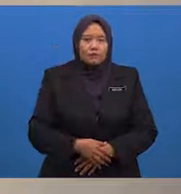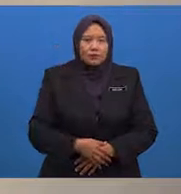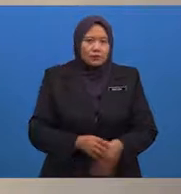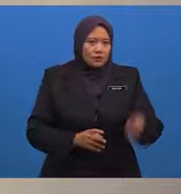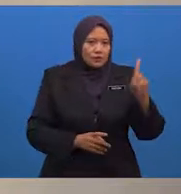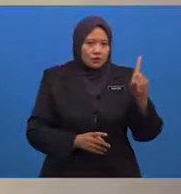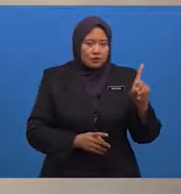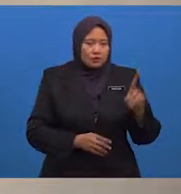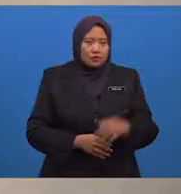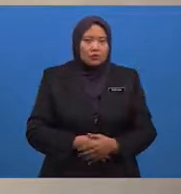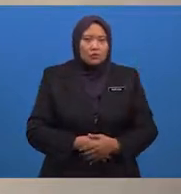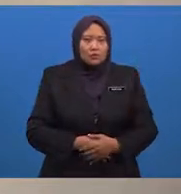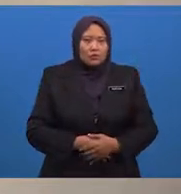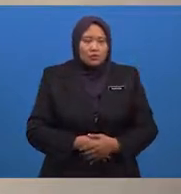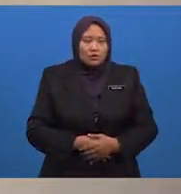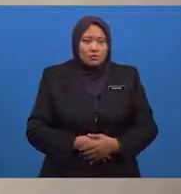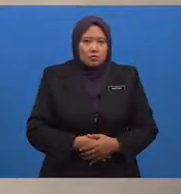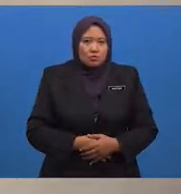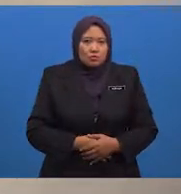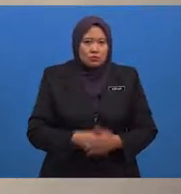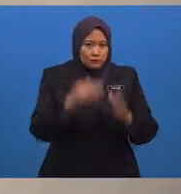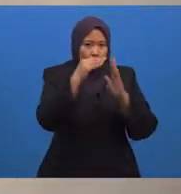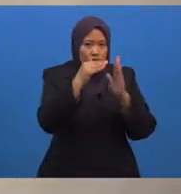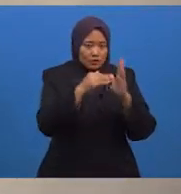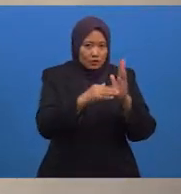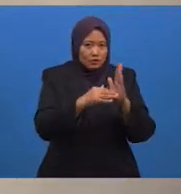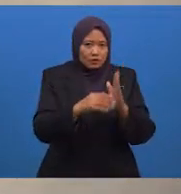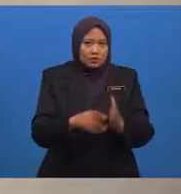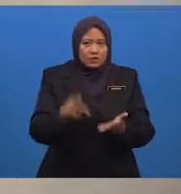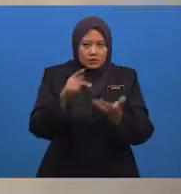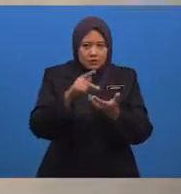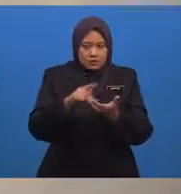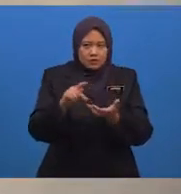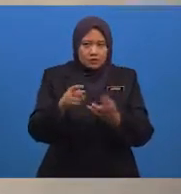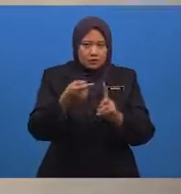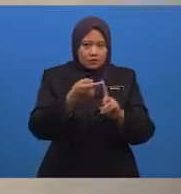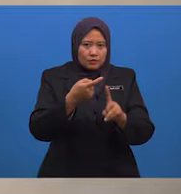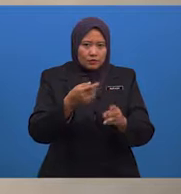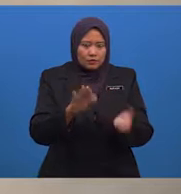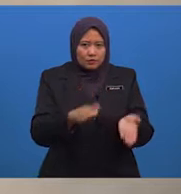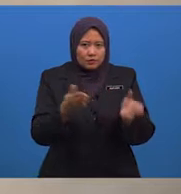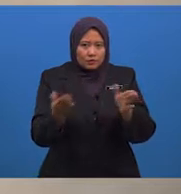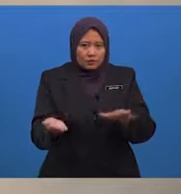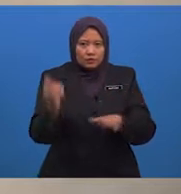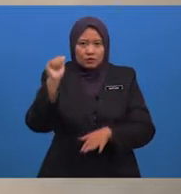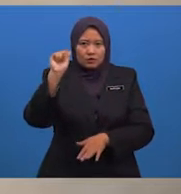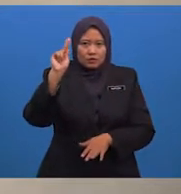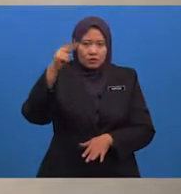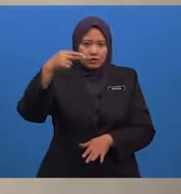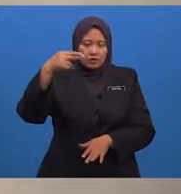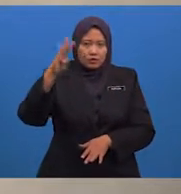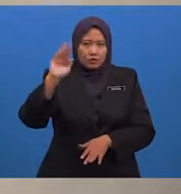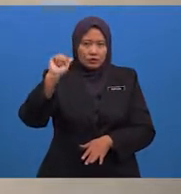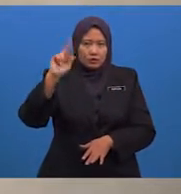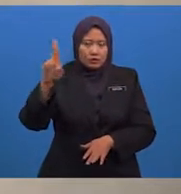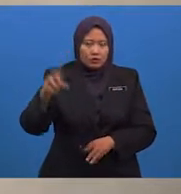berikut merupakan kesan daripada kematian Akbar kecuali A.